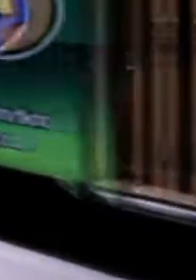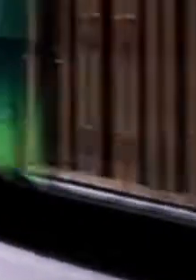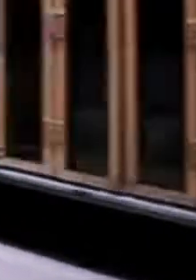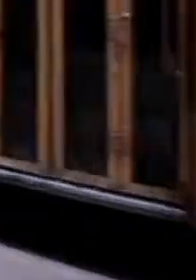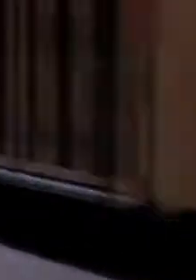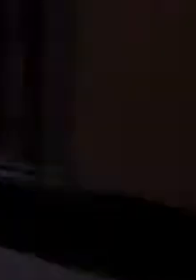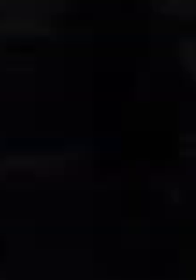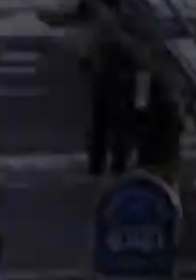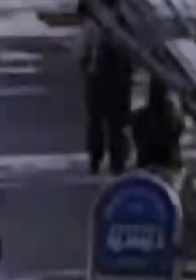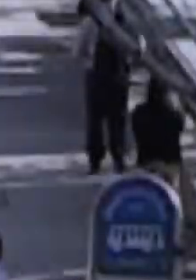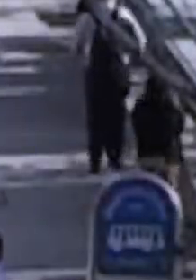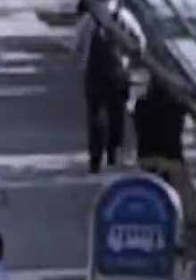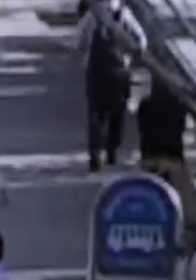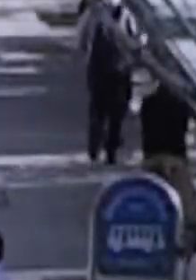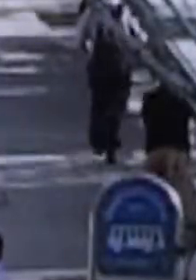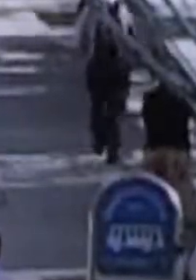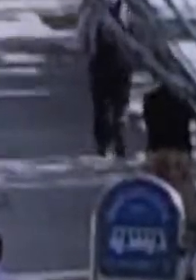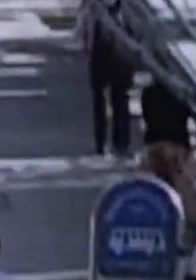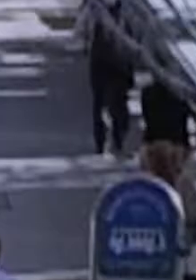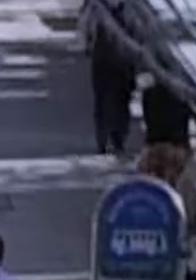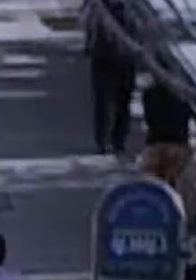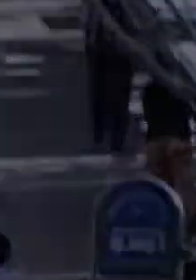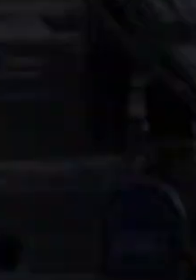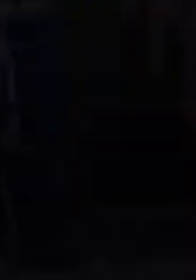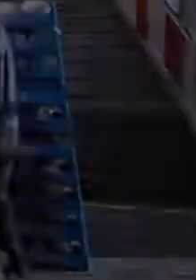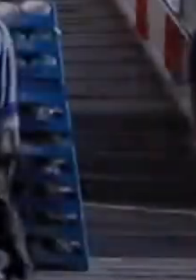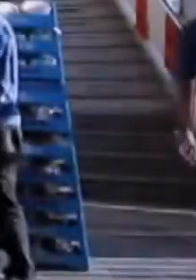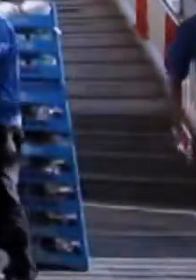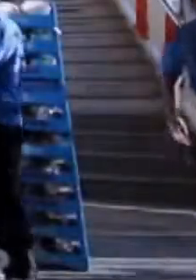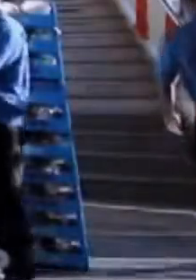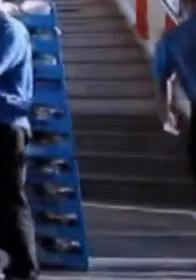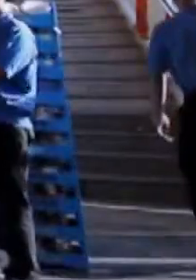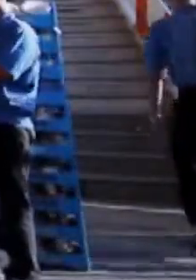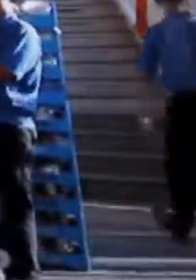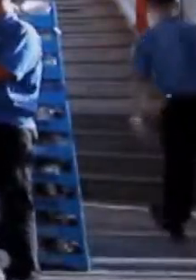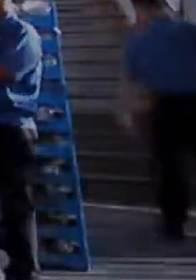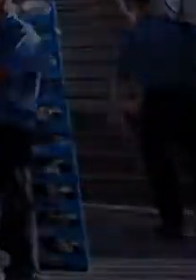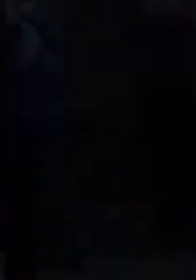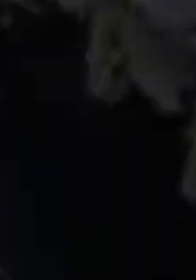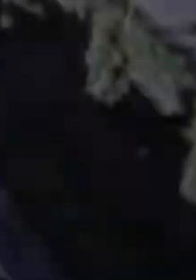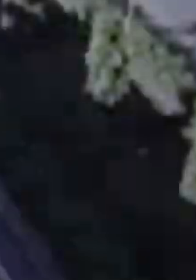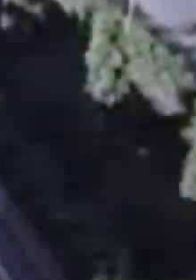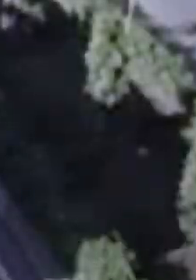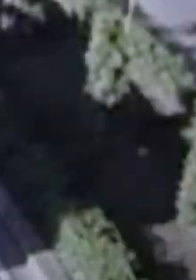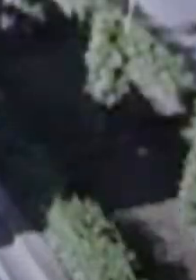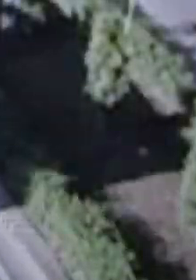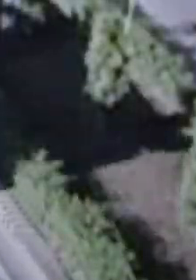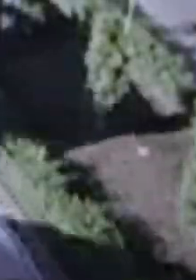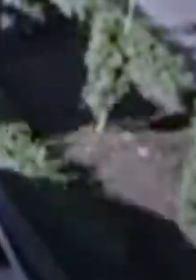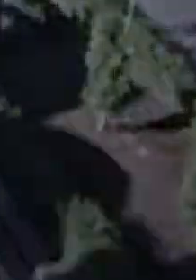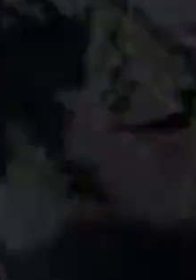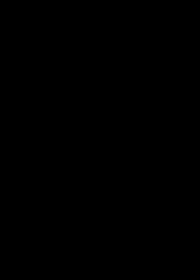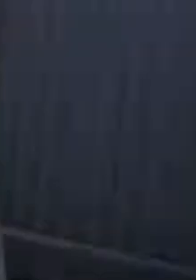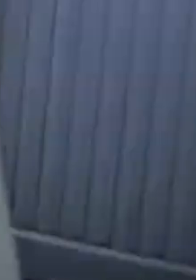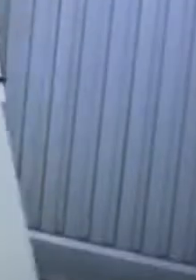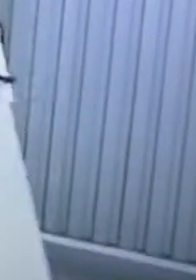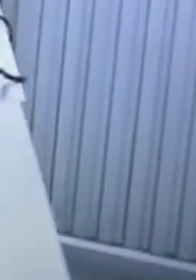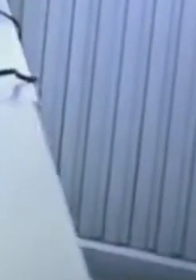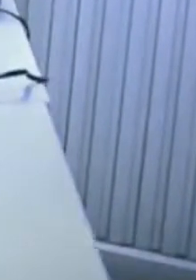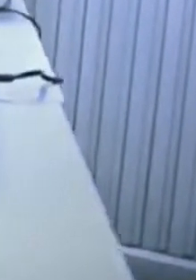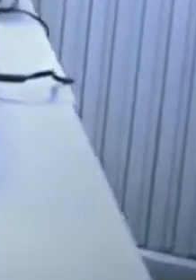ให้บริการขนส่งมวลชนที่ครอบคลุมพื้นที่ส่วนใหญ่ในกรุงเทพและปริมณฑล